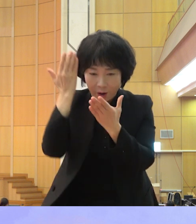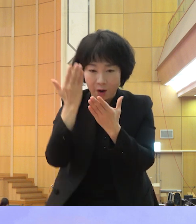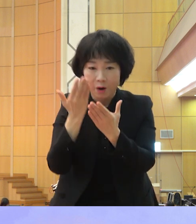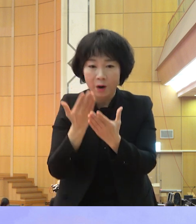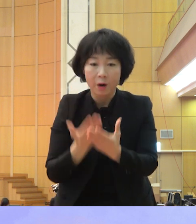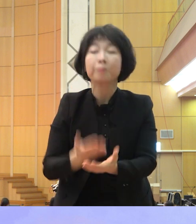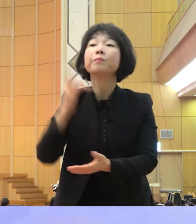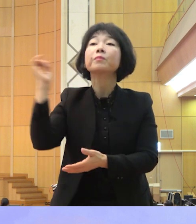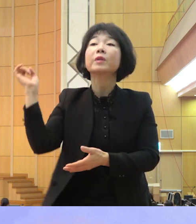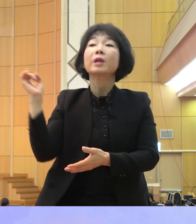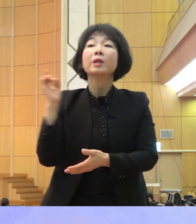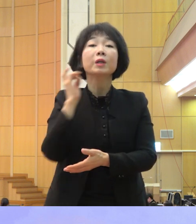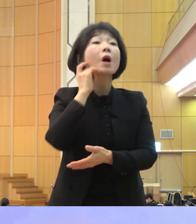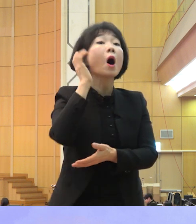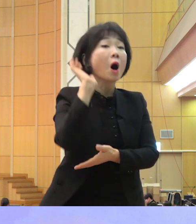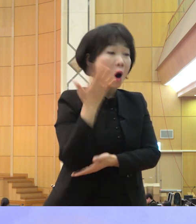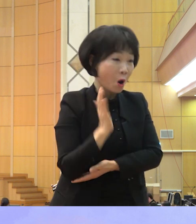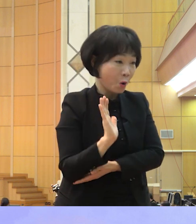영광